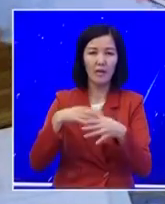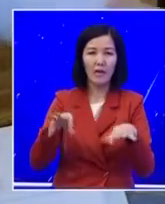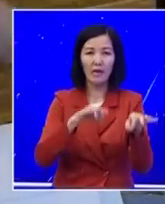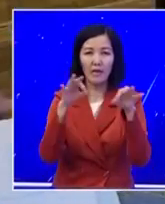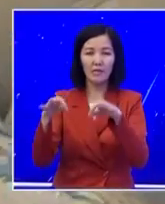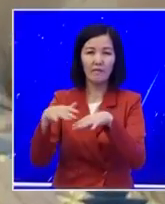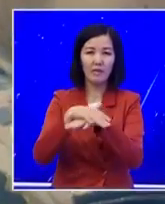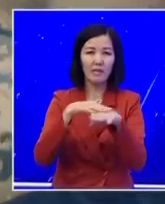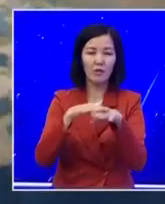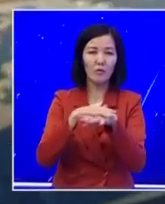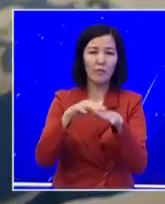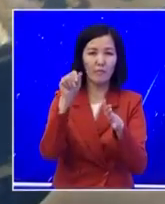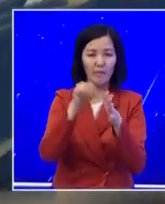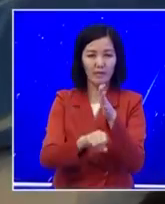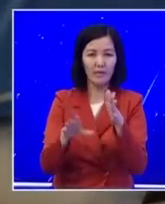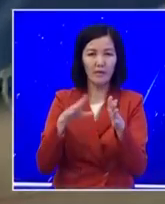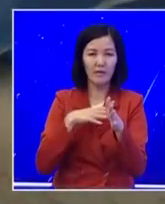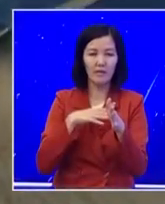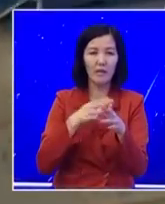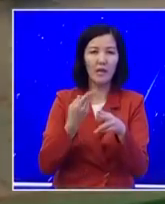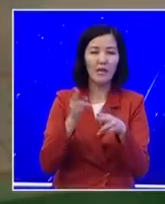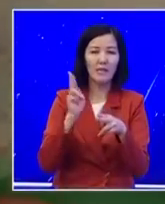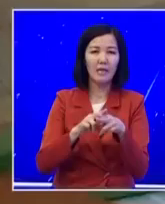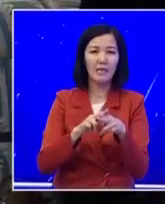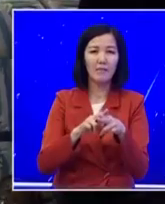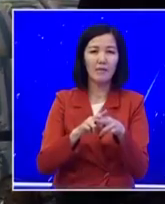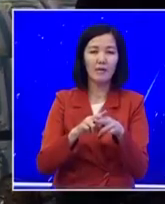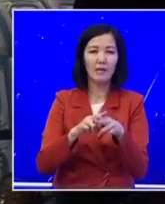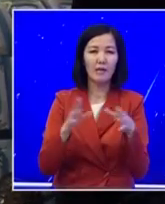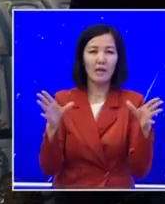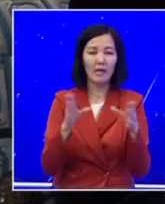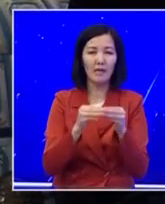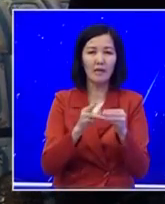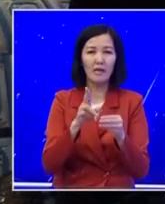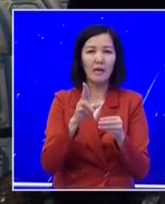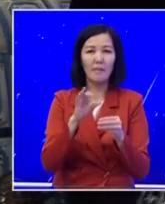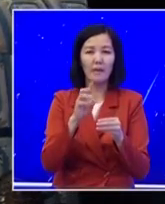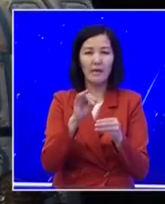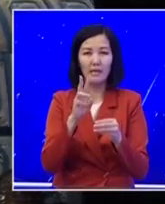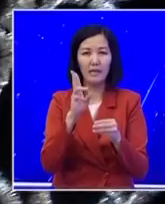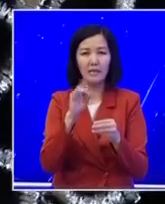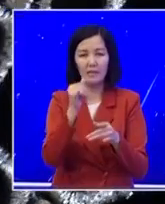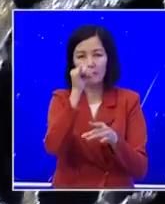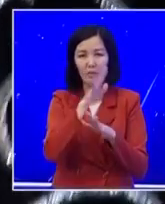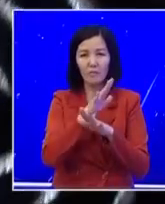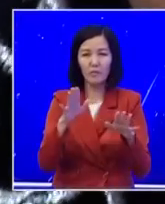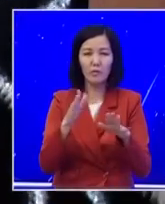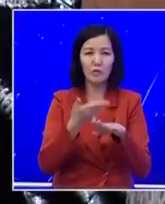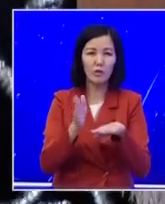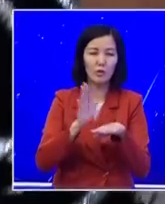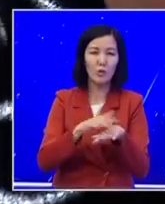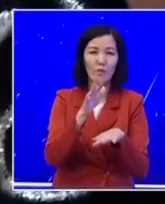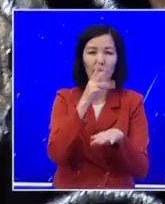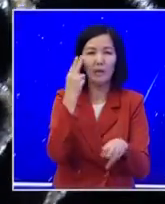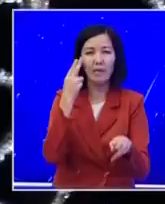народов, приведшие их к массовой гибели. Такими фатальными стали последствия коллективизации. Габдуле Байнасерову не довелось жить в то тяжелое время, но его